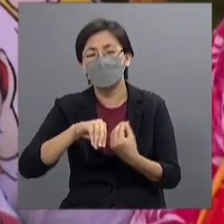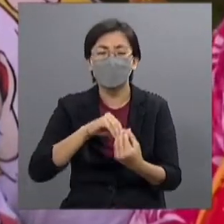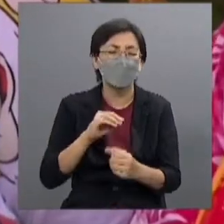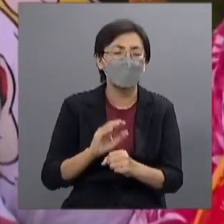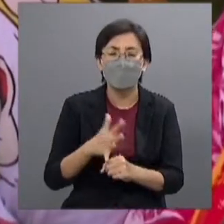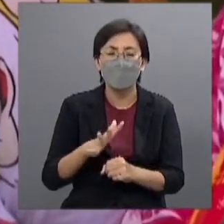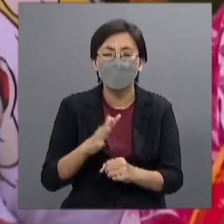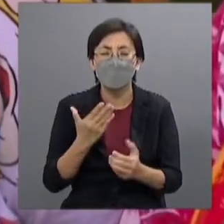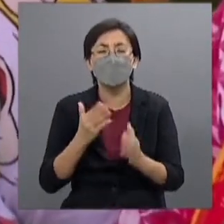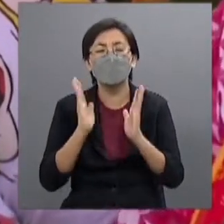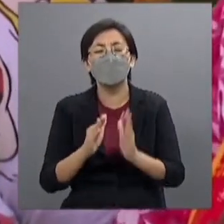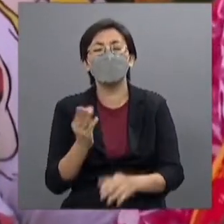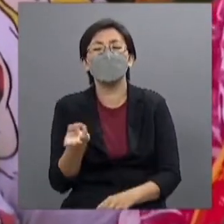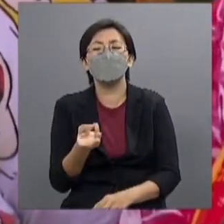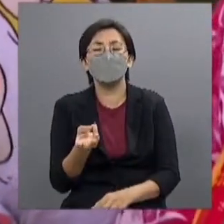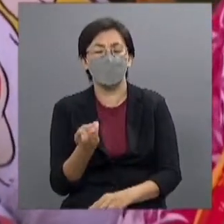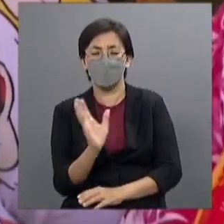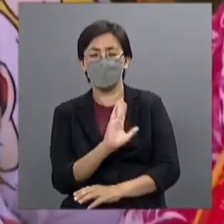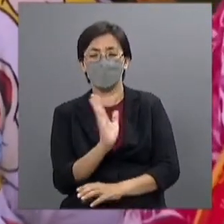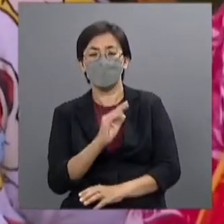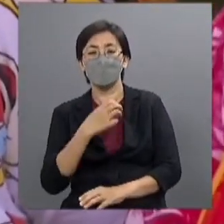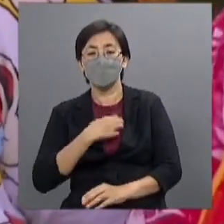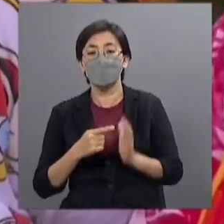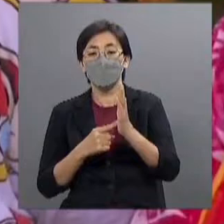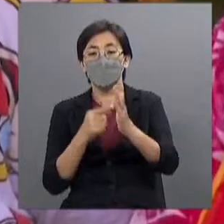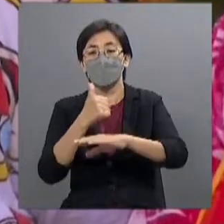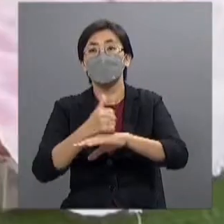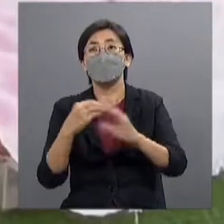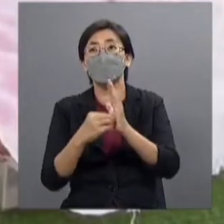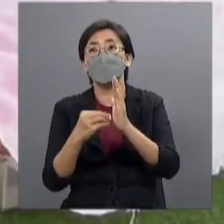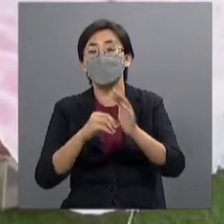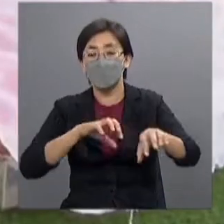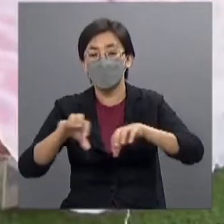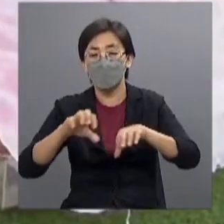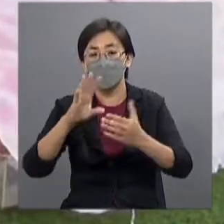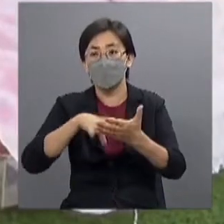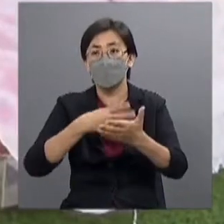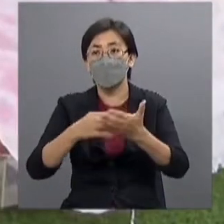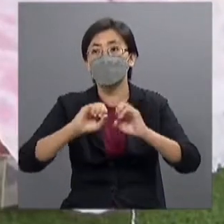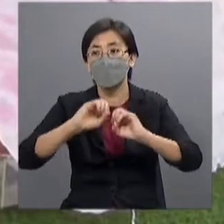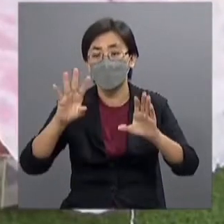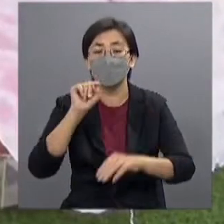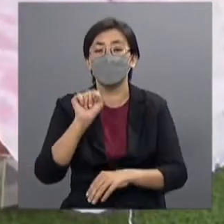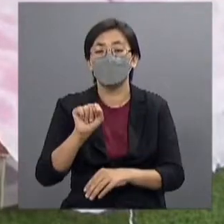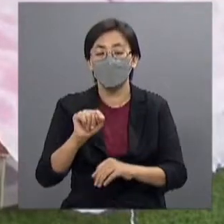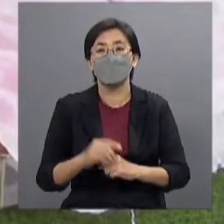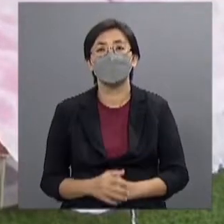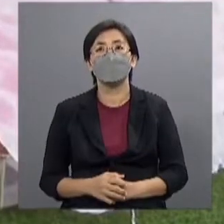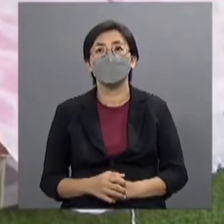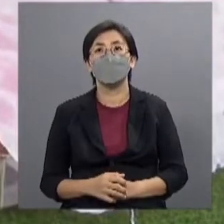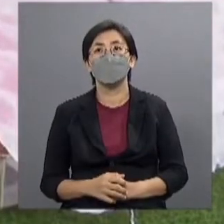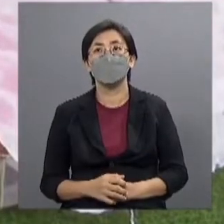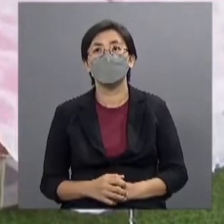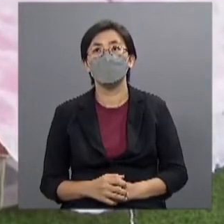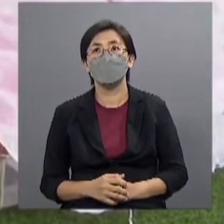ก็อยากจะให้ทางผู้ว่ากทมนั้นมีแนวทางชัดเจนต่อประเด็นแบบนี้ด้วยเช่นเดียวกันค่ะ